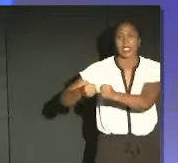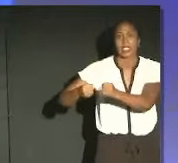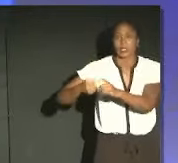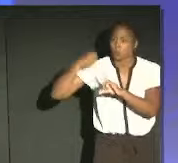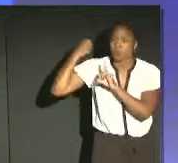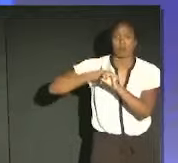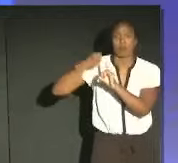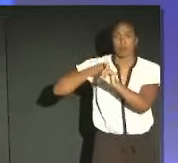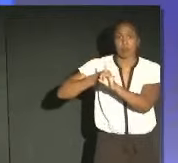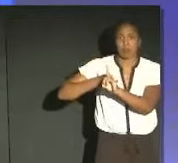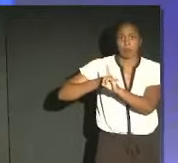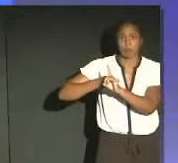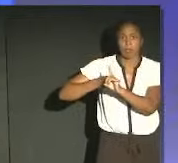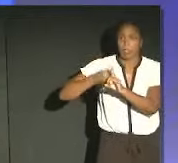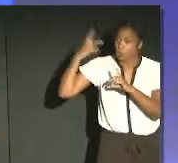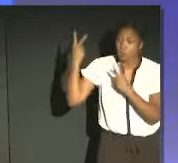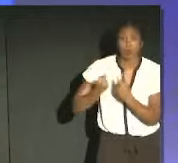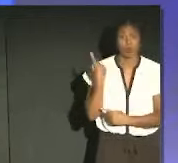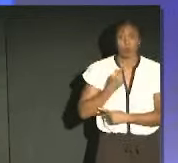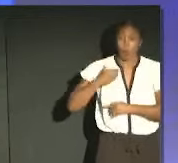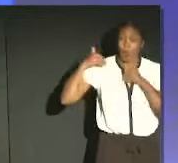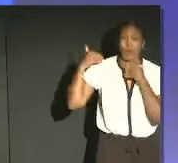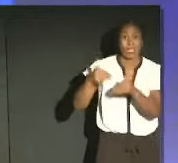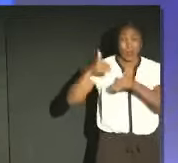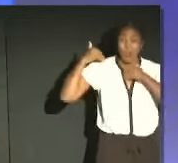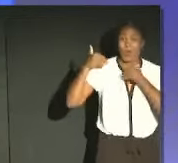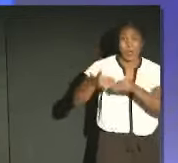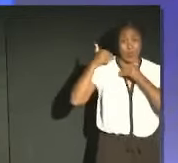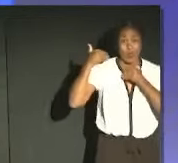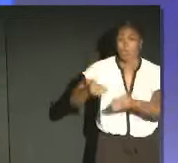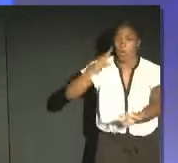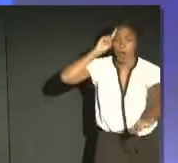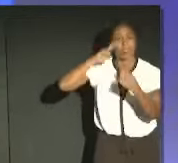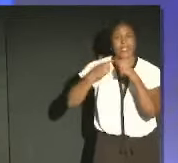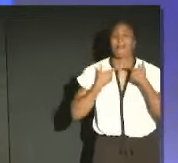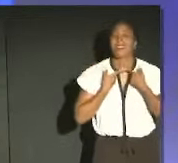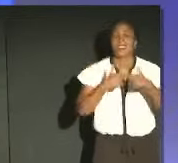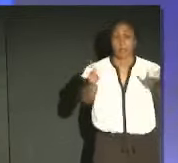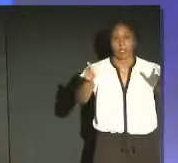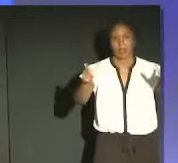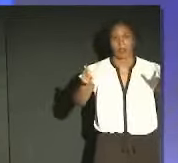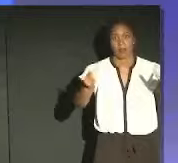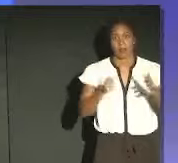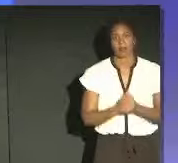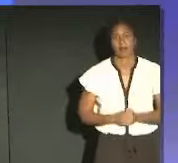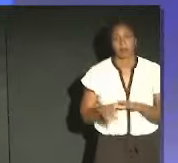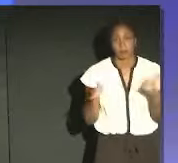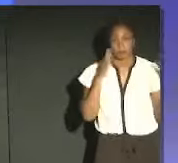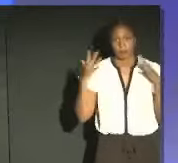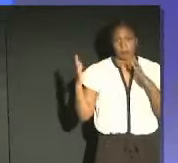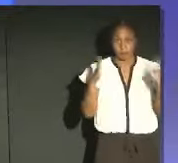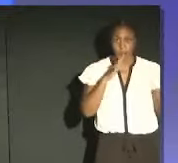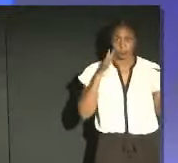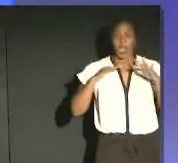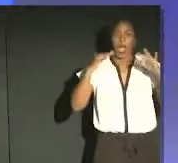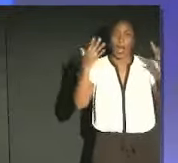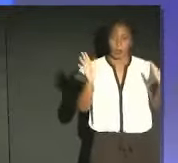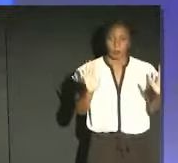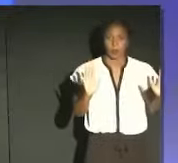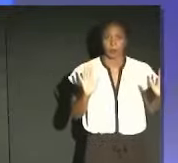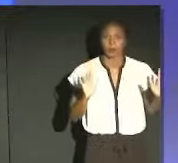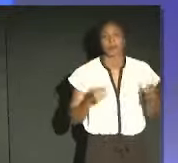c'est de continuer de toujours continuer pour goûter à cette liberté alors je